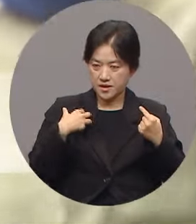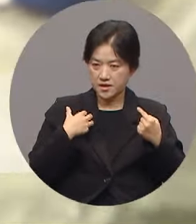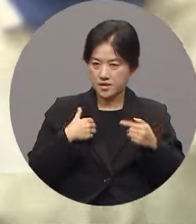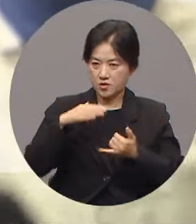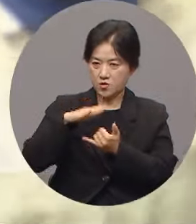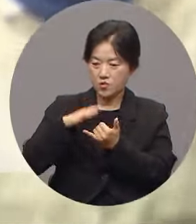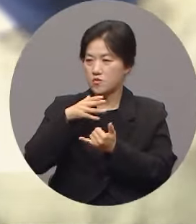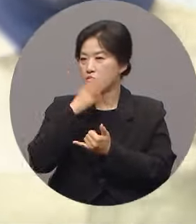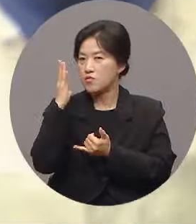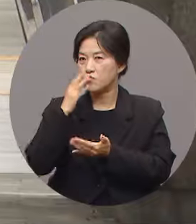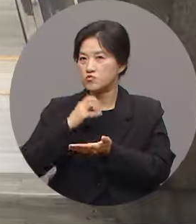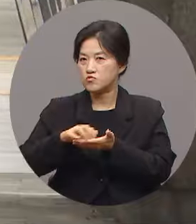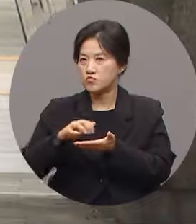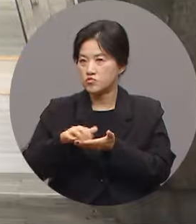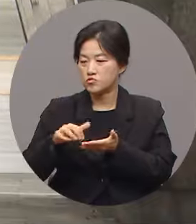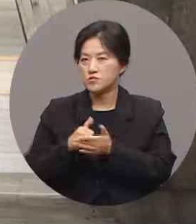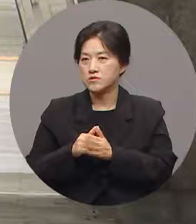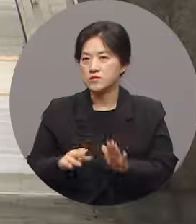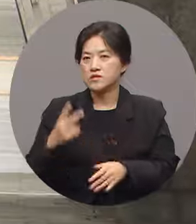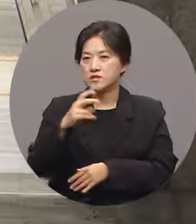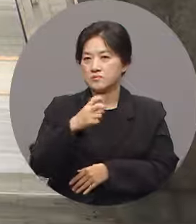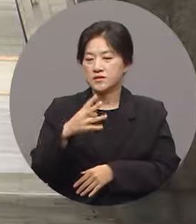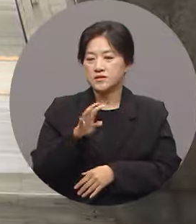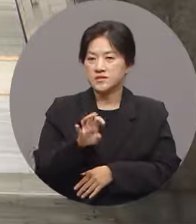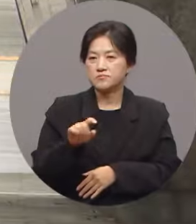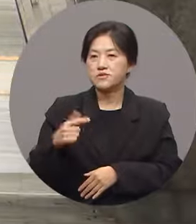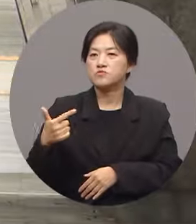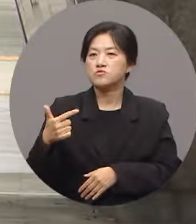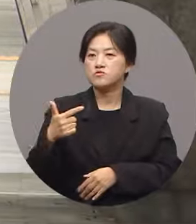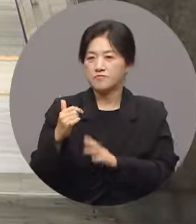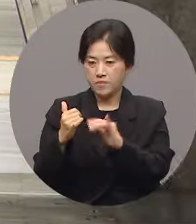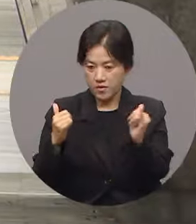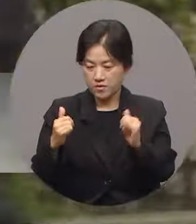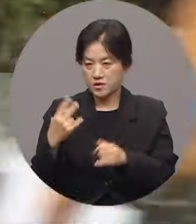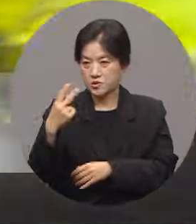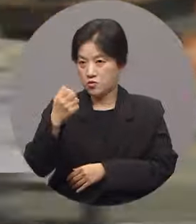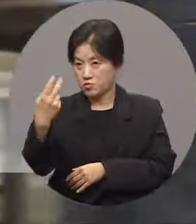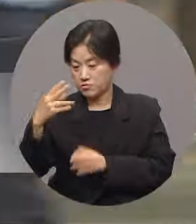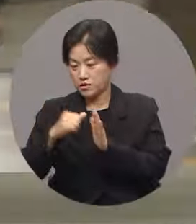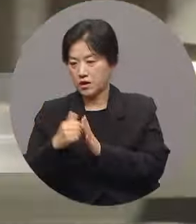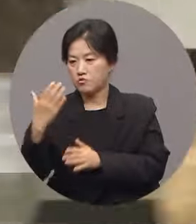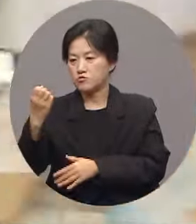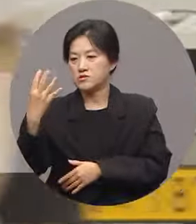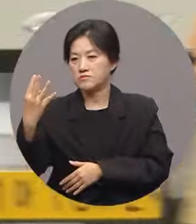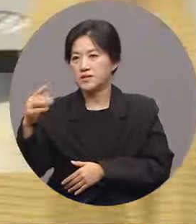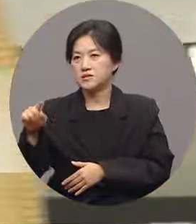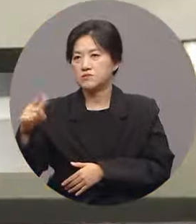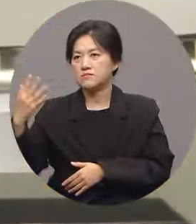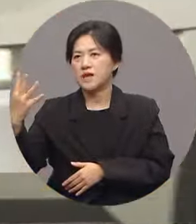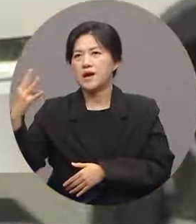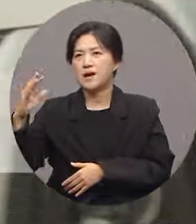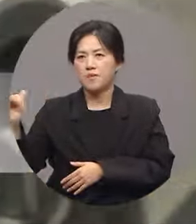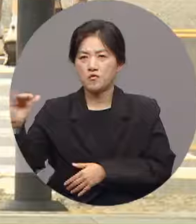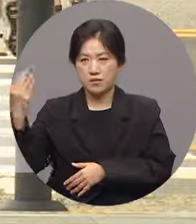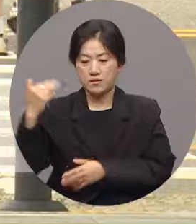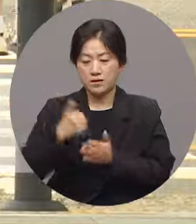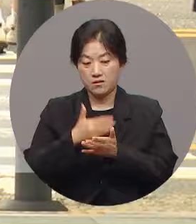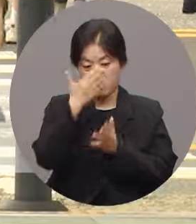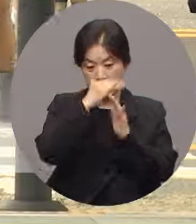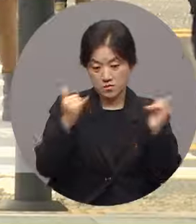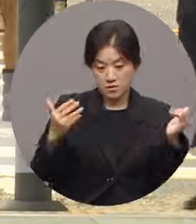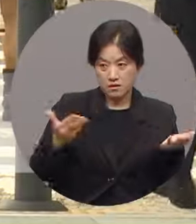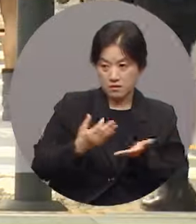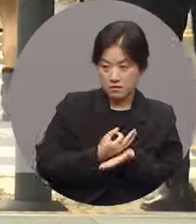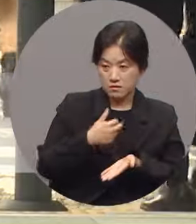뜻하는 총 부양비는 2022년 40.60 2052년 90 144명으로 늘어나는 등 젊은 세대의